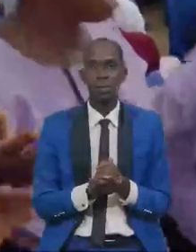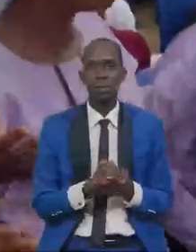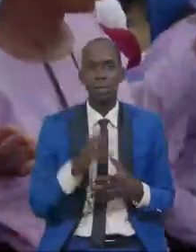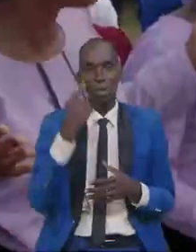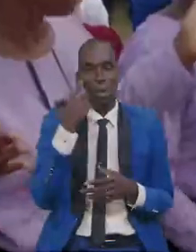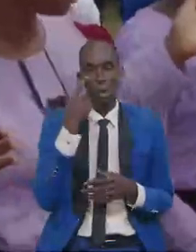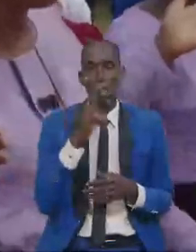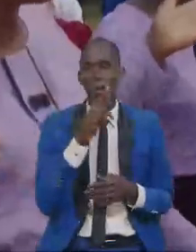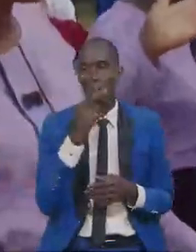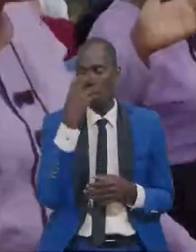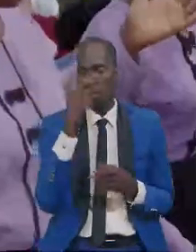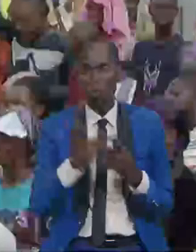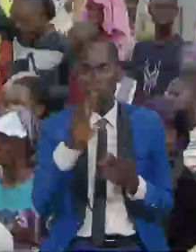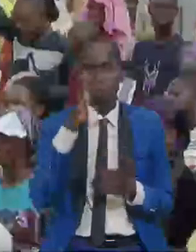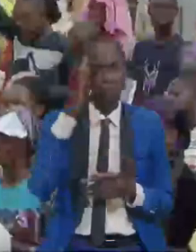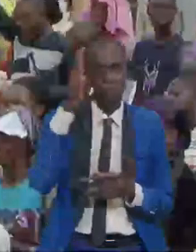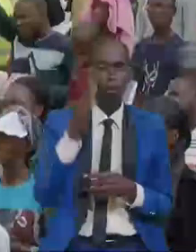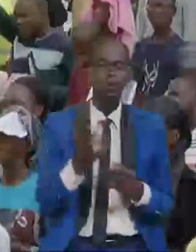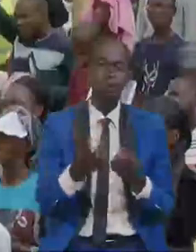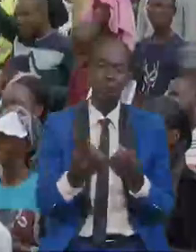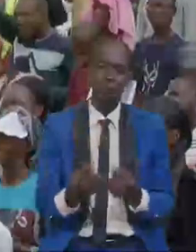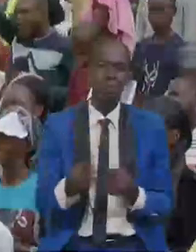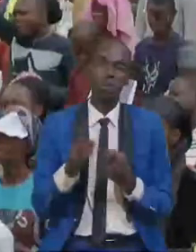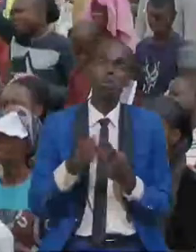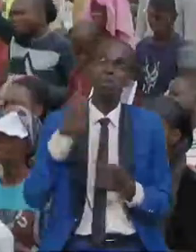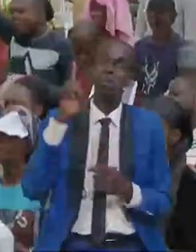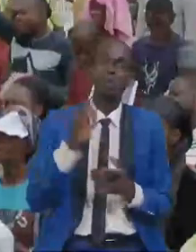Tes yeux sont aveuglés à ton avenir. Viens.